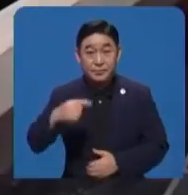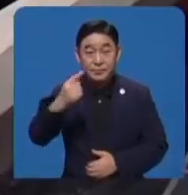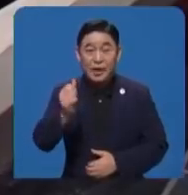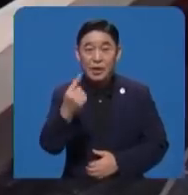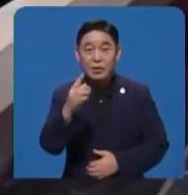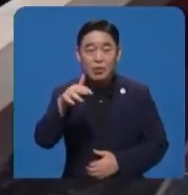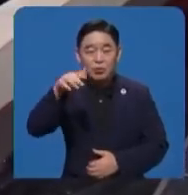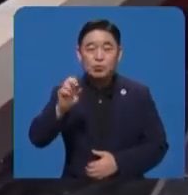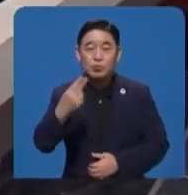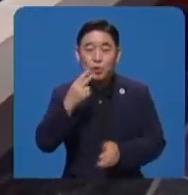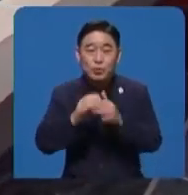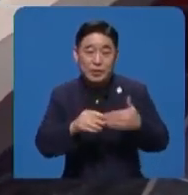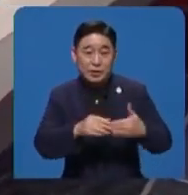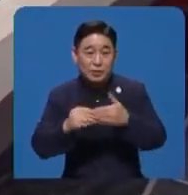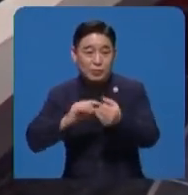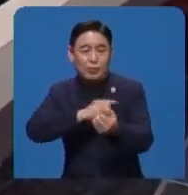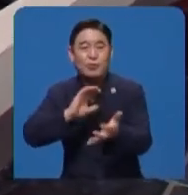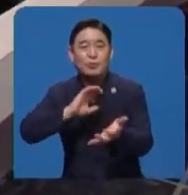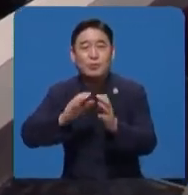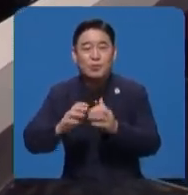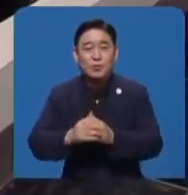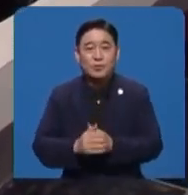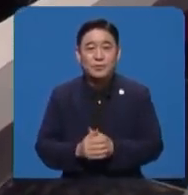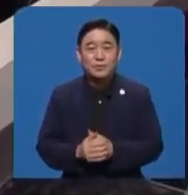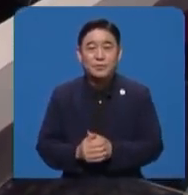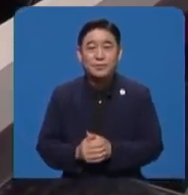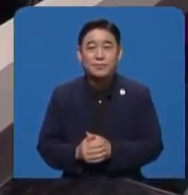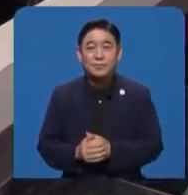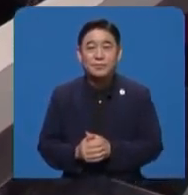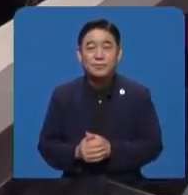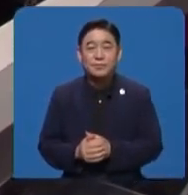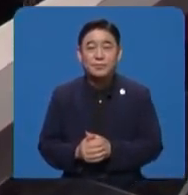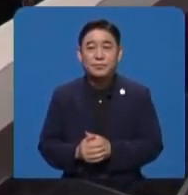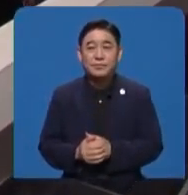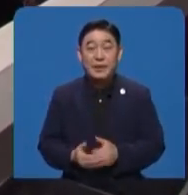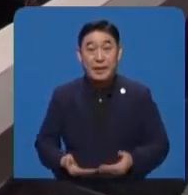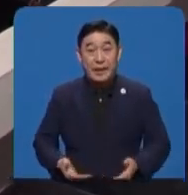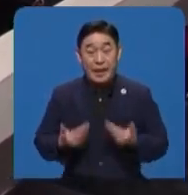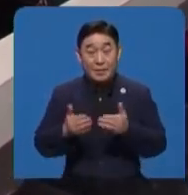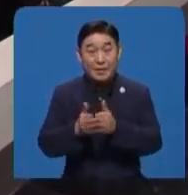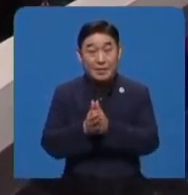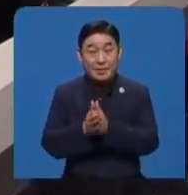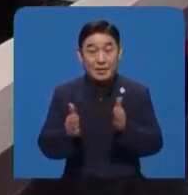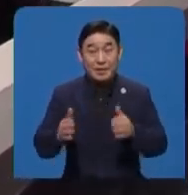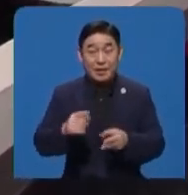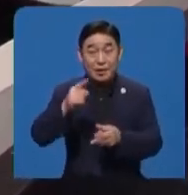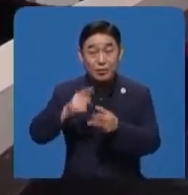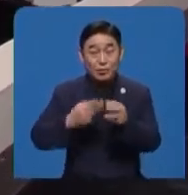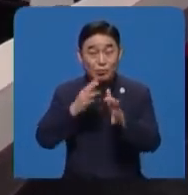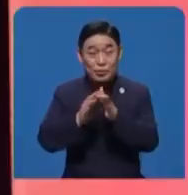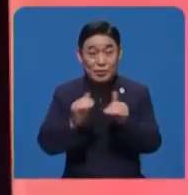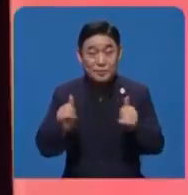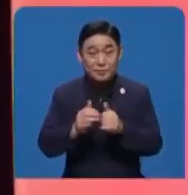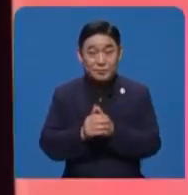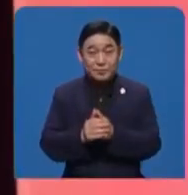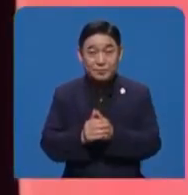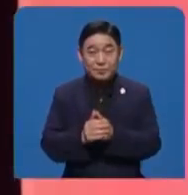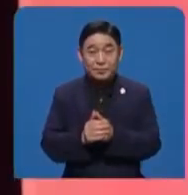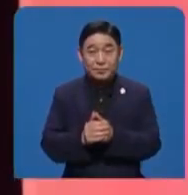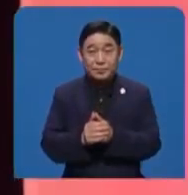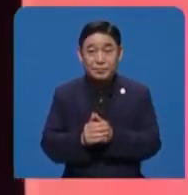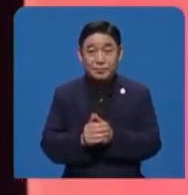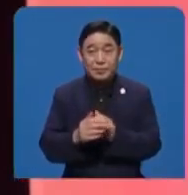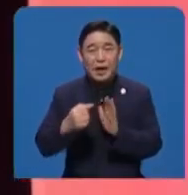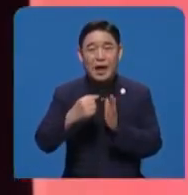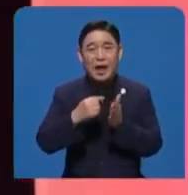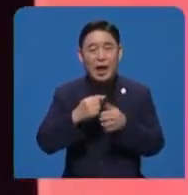넘어가겠습니다. 홍준표 후보의 주도권 토론 순서입니다. 네, 가볍게 시작하겠습니다. 윤 후보. 네네.